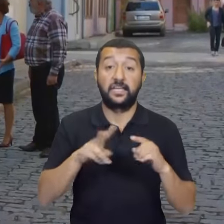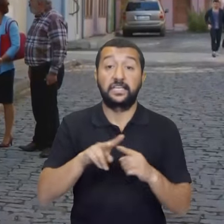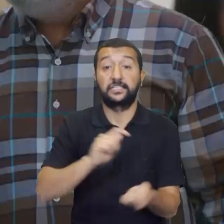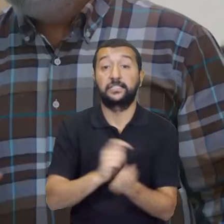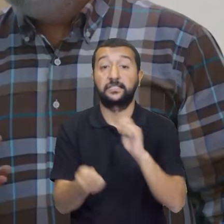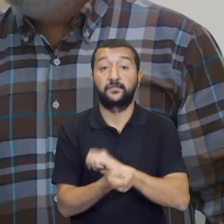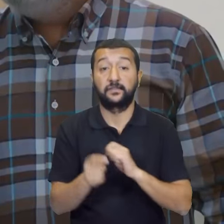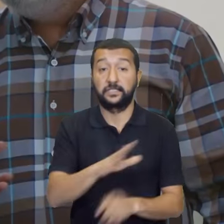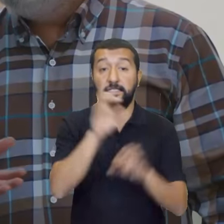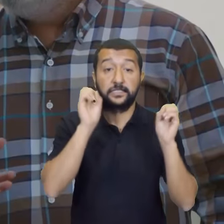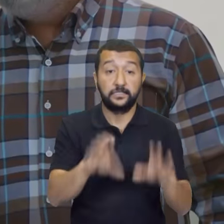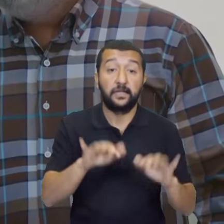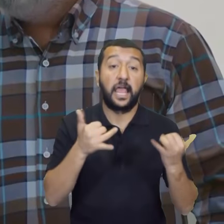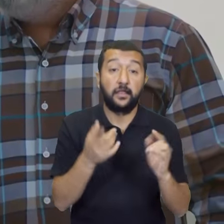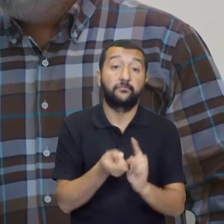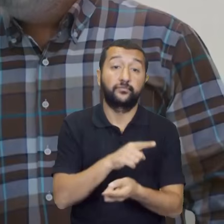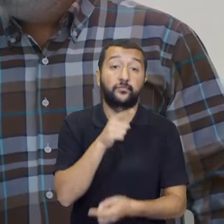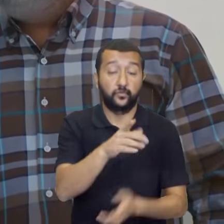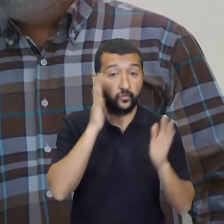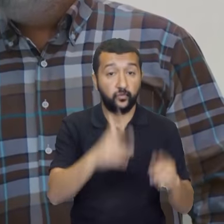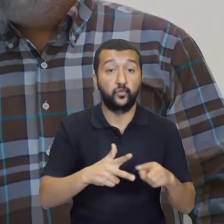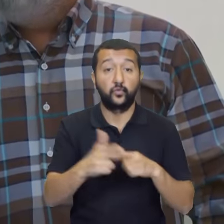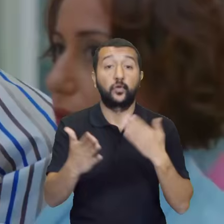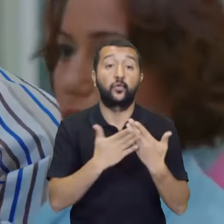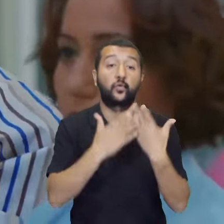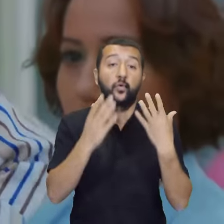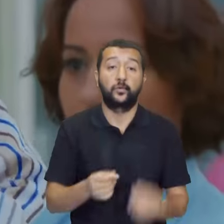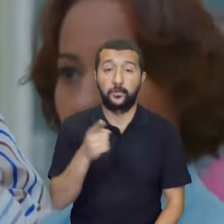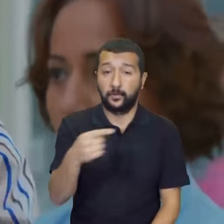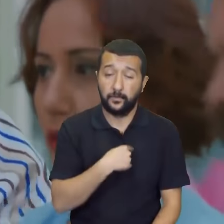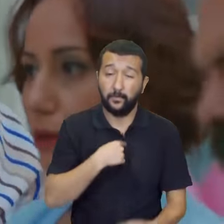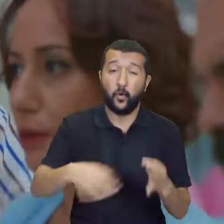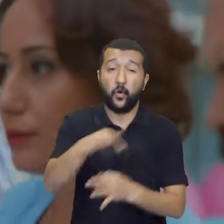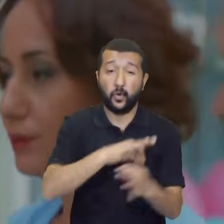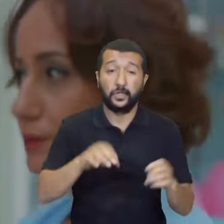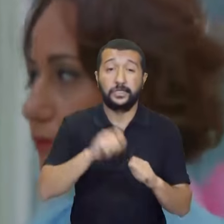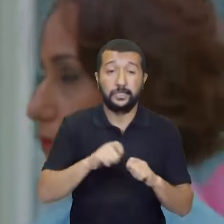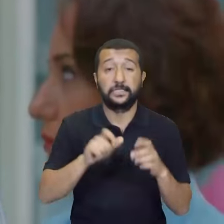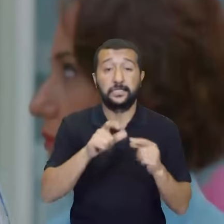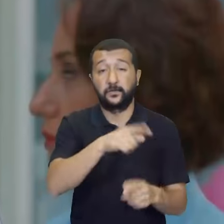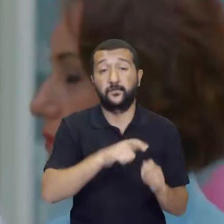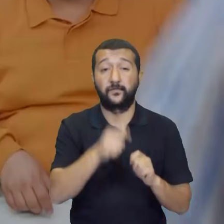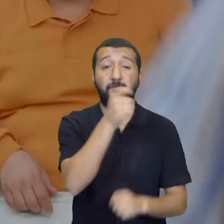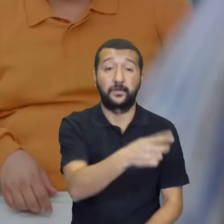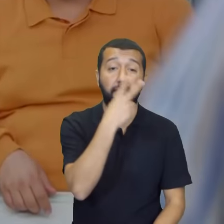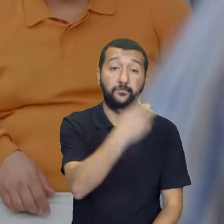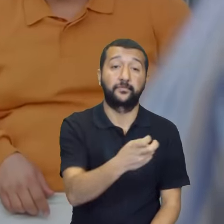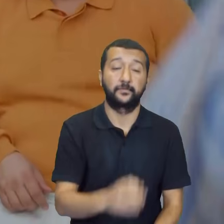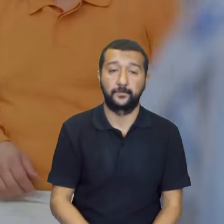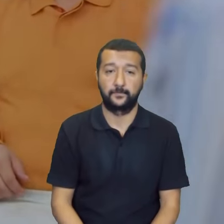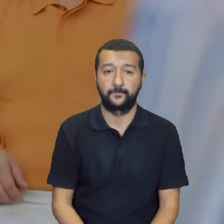ya. Sihirbazlar, hokkabazlar. Sünnet düğününe döndü yani. Ya ben bu organizasyon için o Şener'e dünyanın parasını kaptırdım